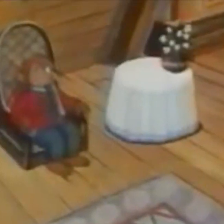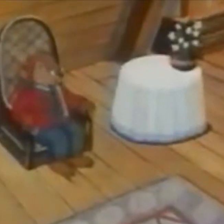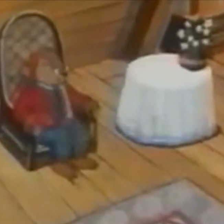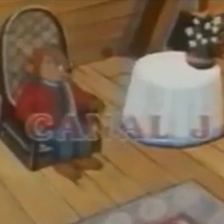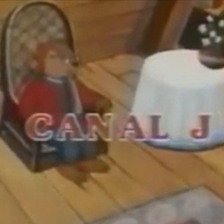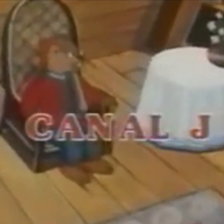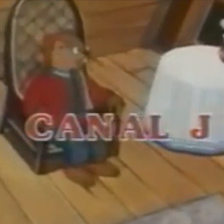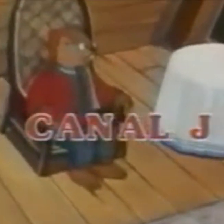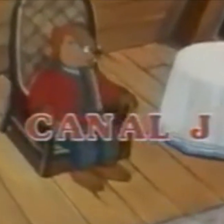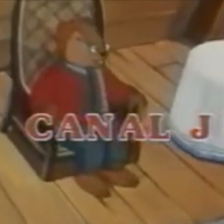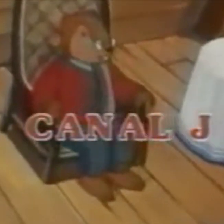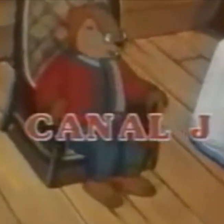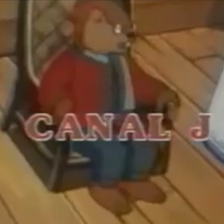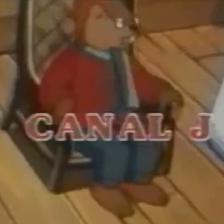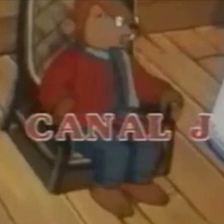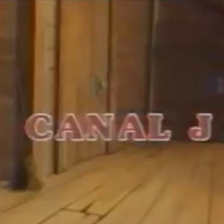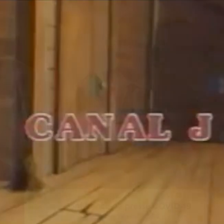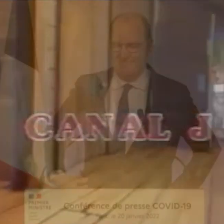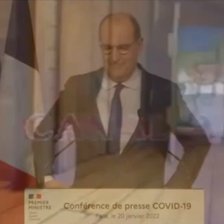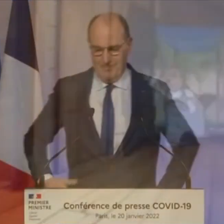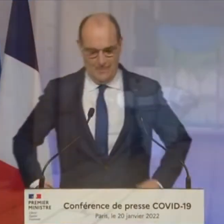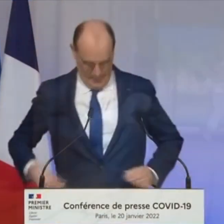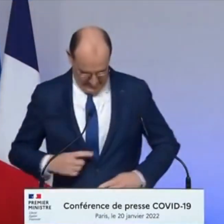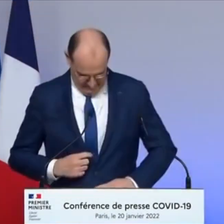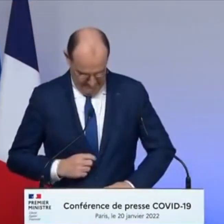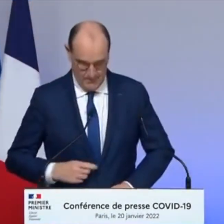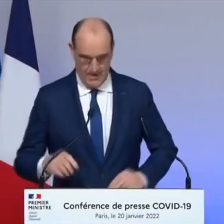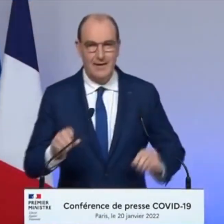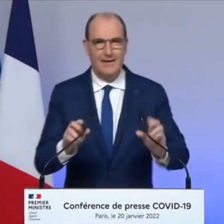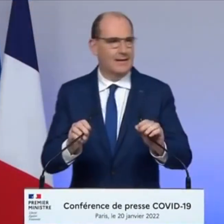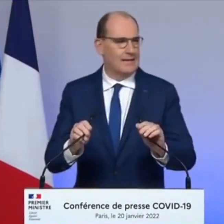Père Castor, raconte-nous une histoire. Même deux histoires.